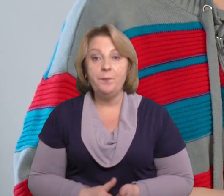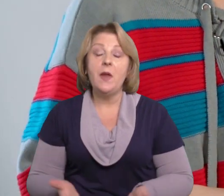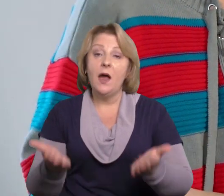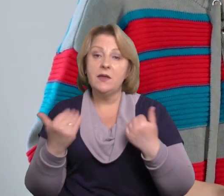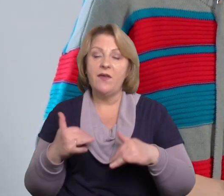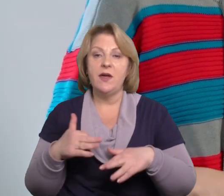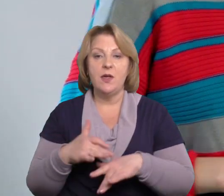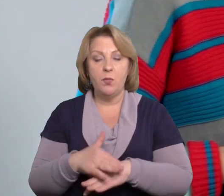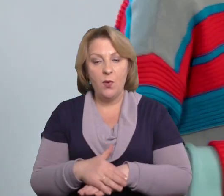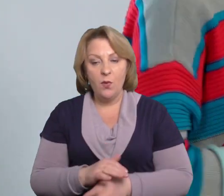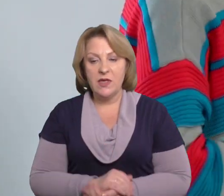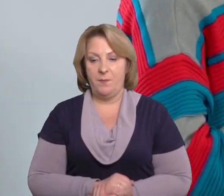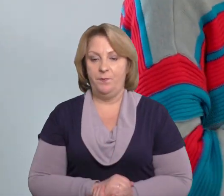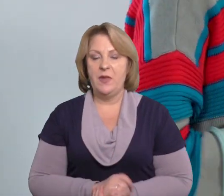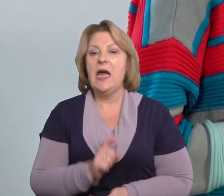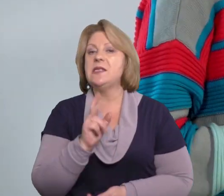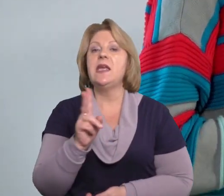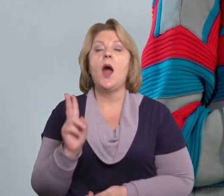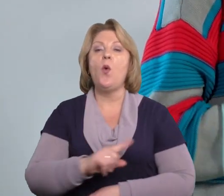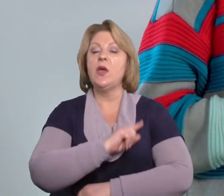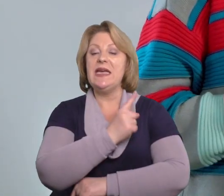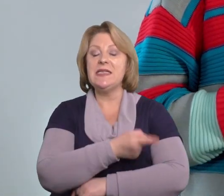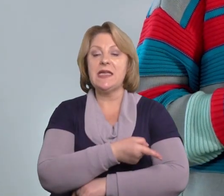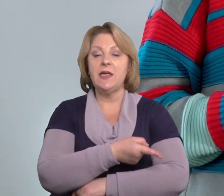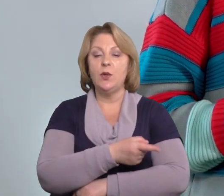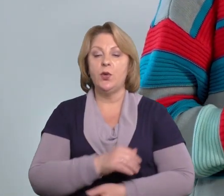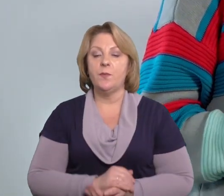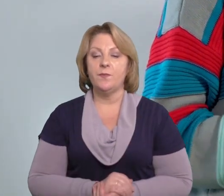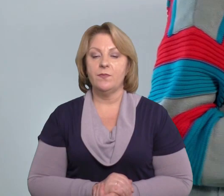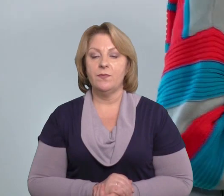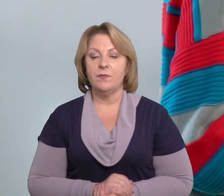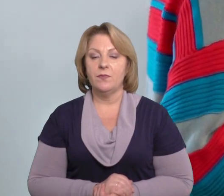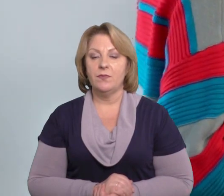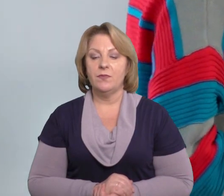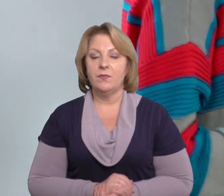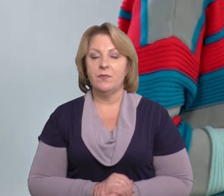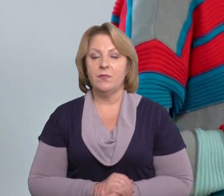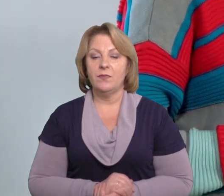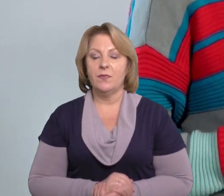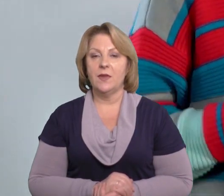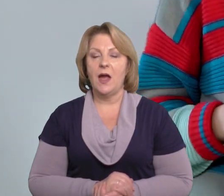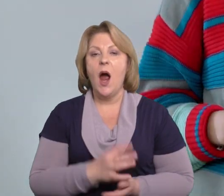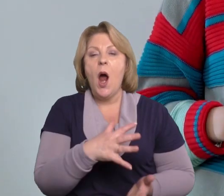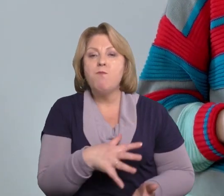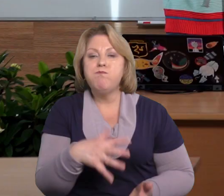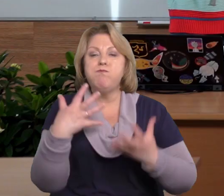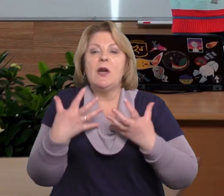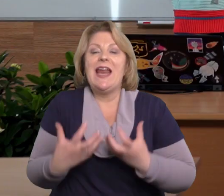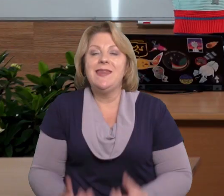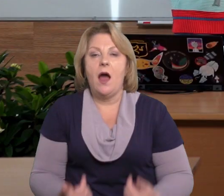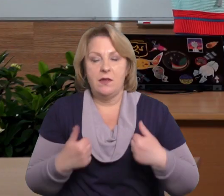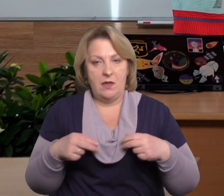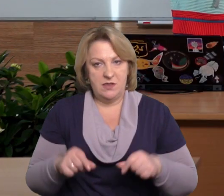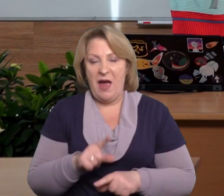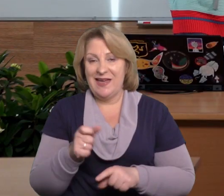Давайте порахуємо, з якою силою тоді буде притягати нас Земля за